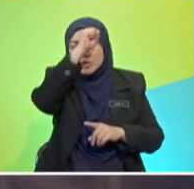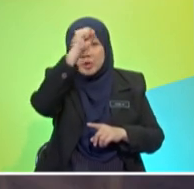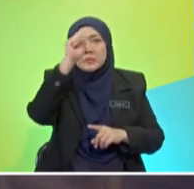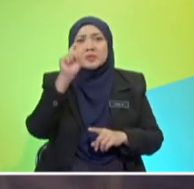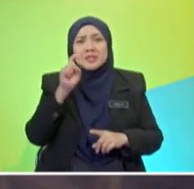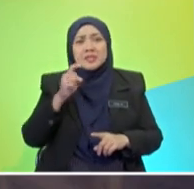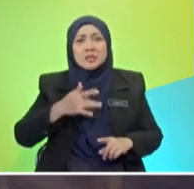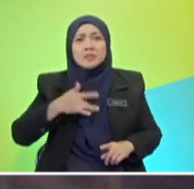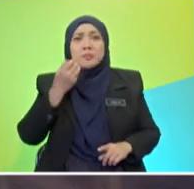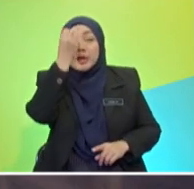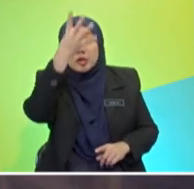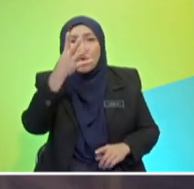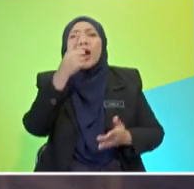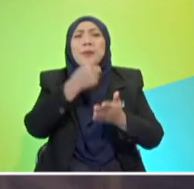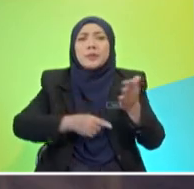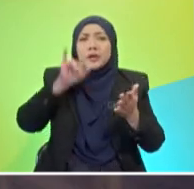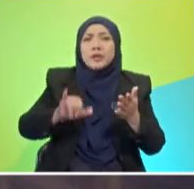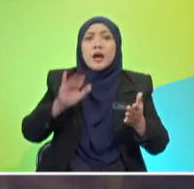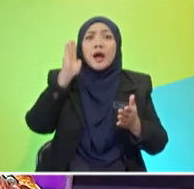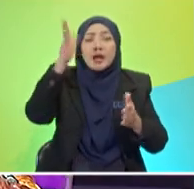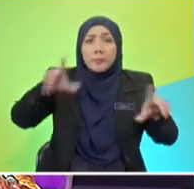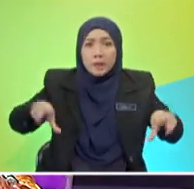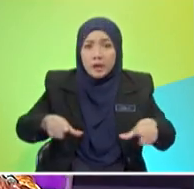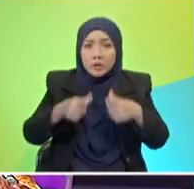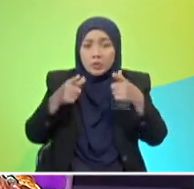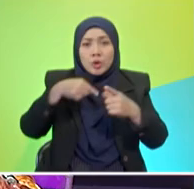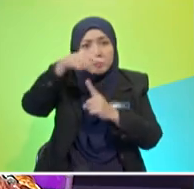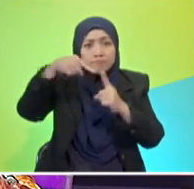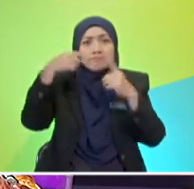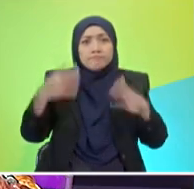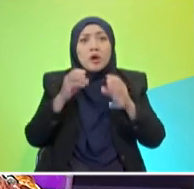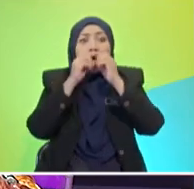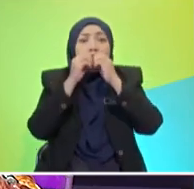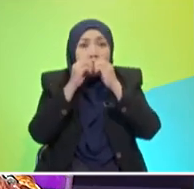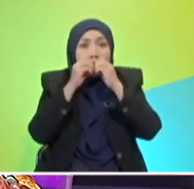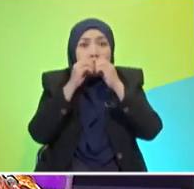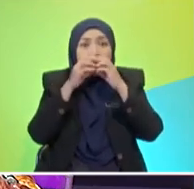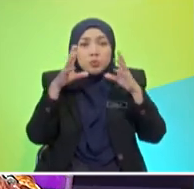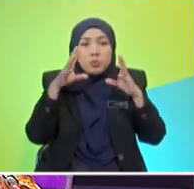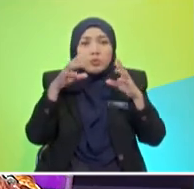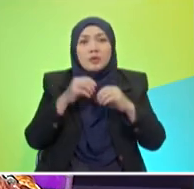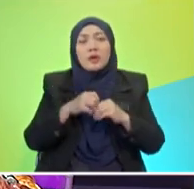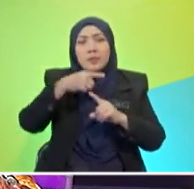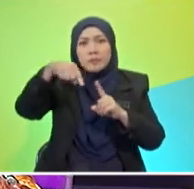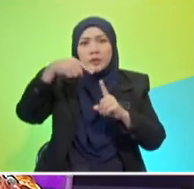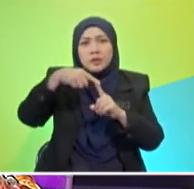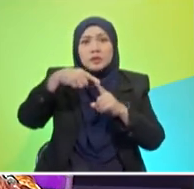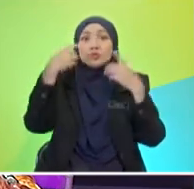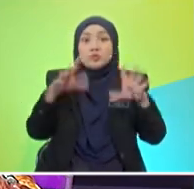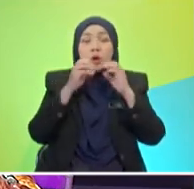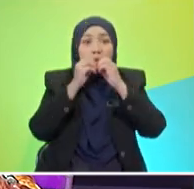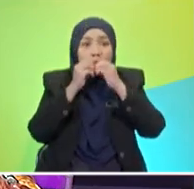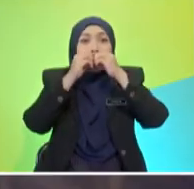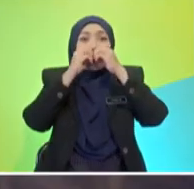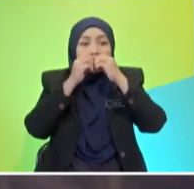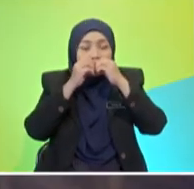Okey. Saya rasa cikgu, bila saya tiup balon ni, balon ni akan mengembang menjadi besar,